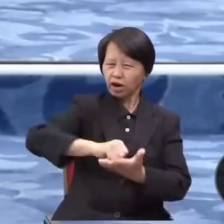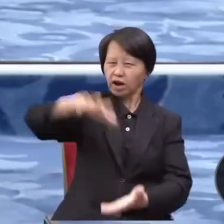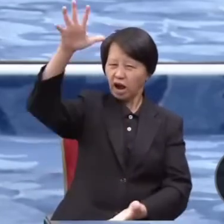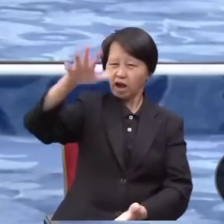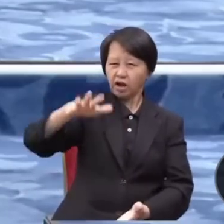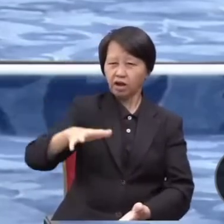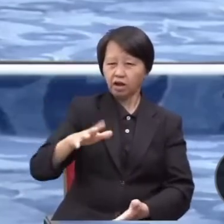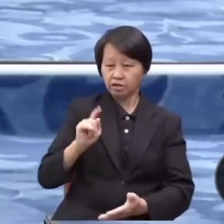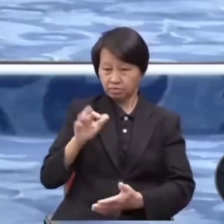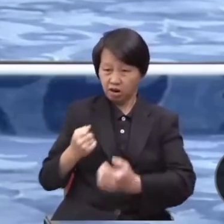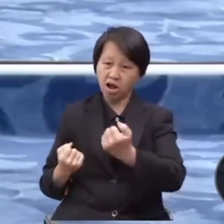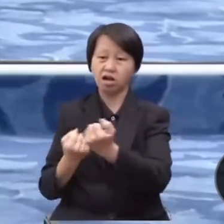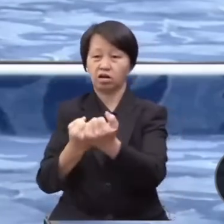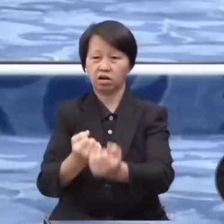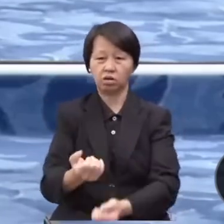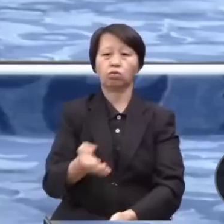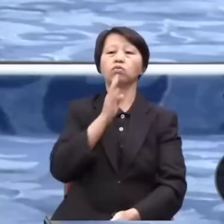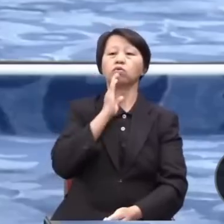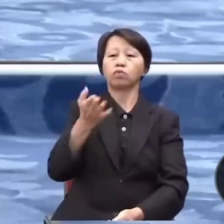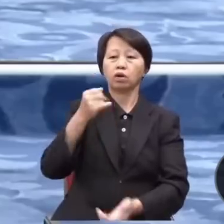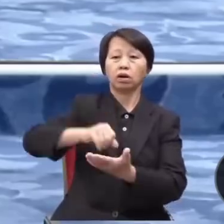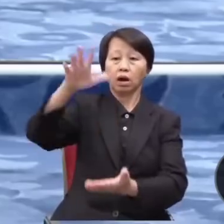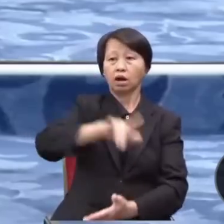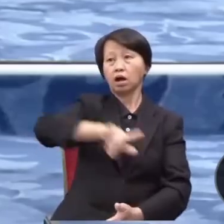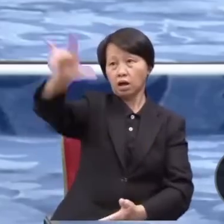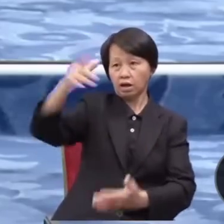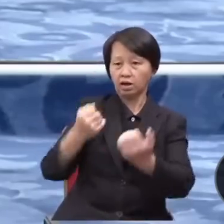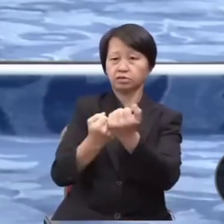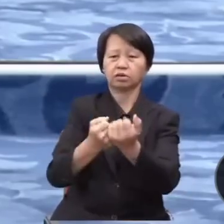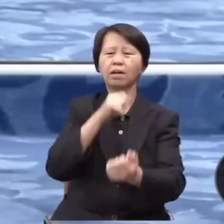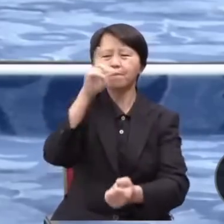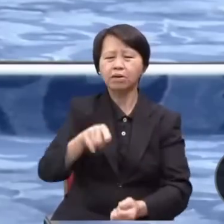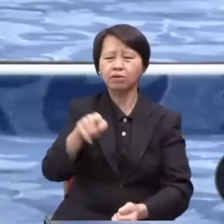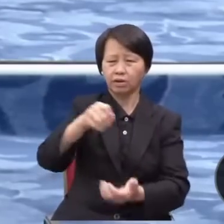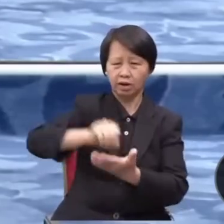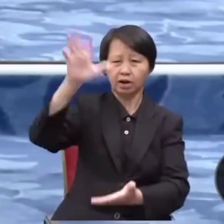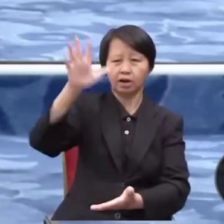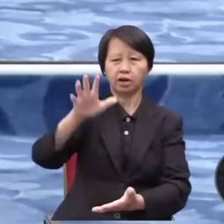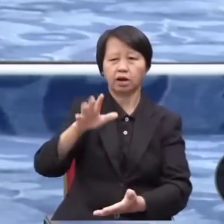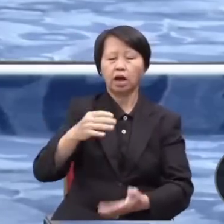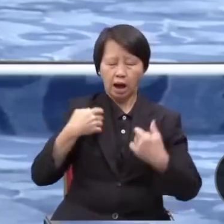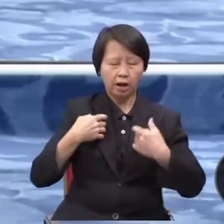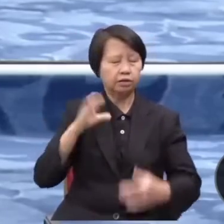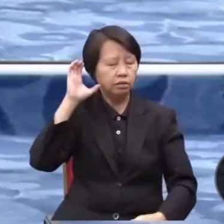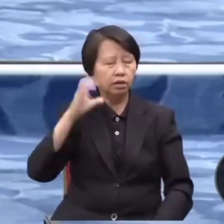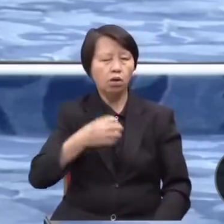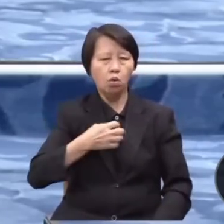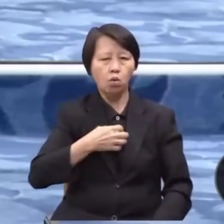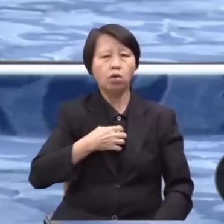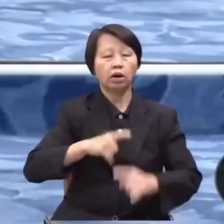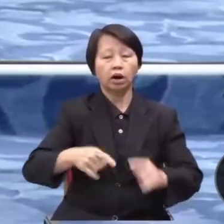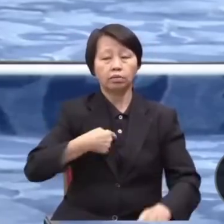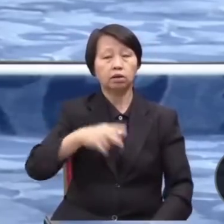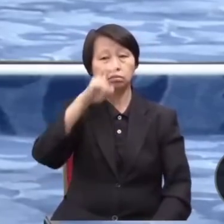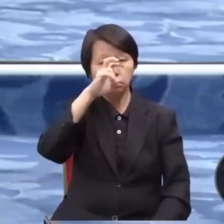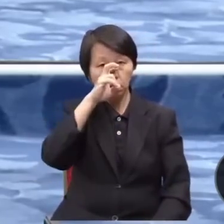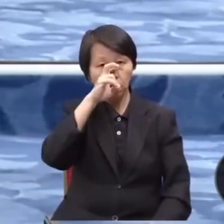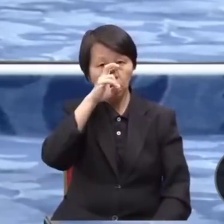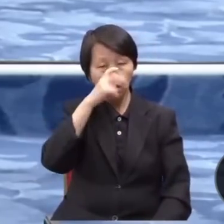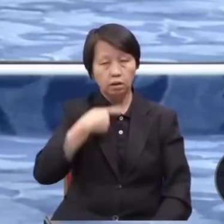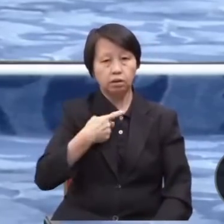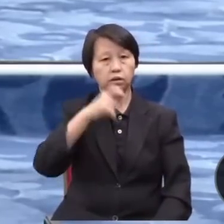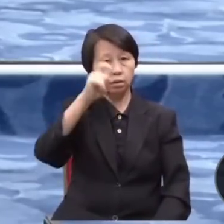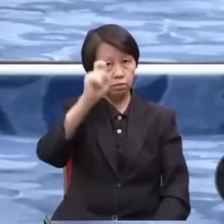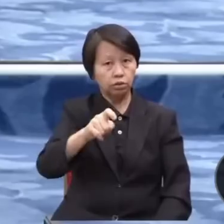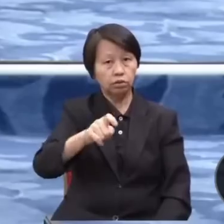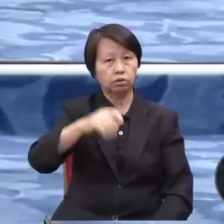takkan tabung haji nak subsidize untuk pergi ke Mekah? Dan ini memang ada juga rungutan, tapi saya tegas dalam hal itu, kita